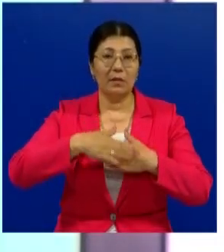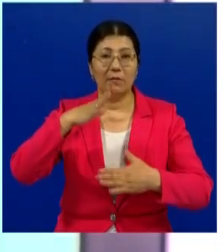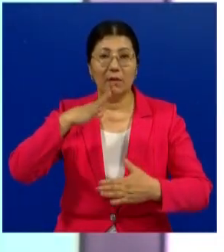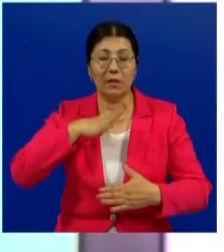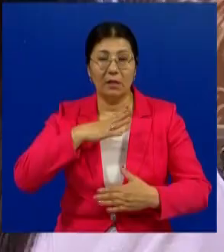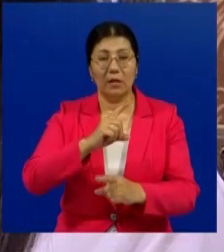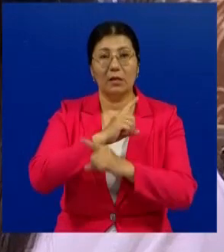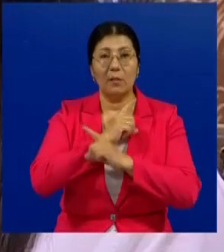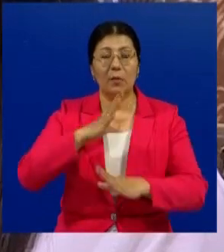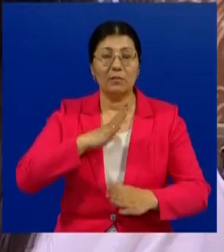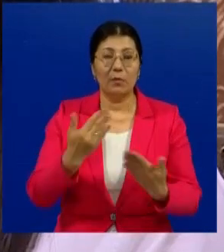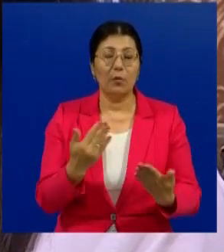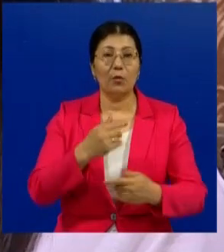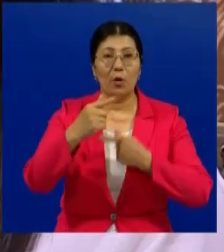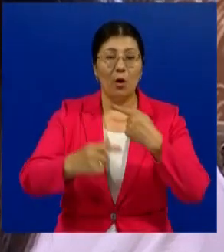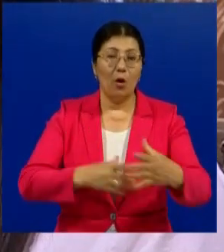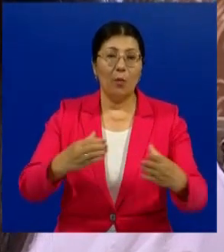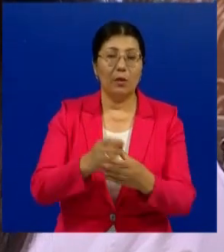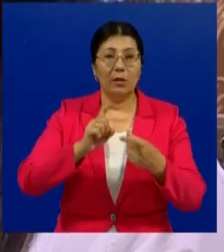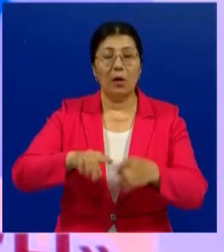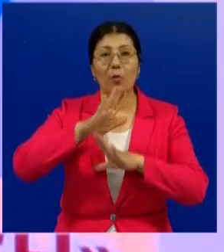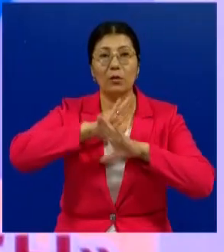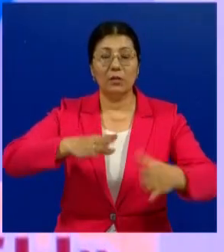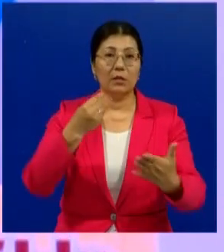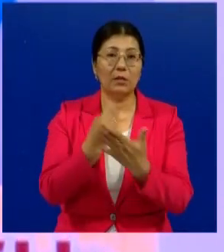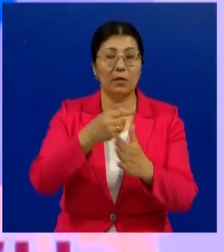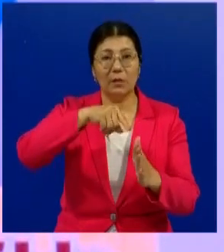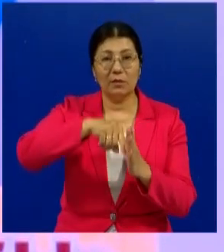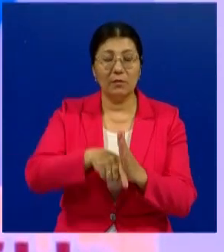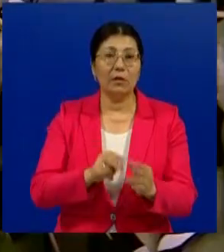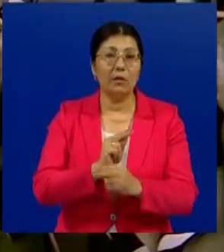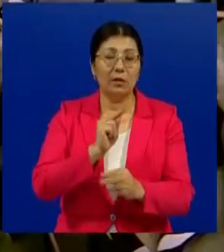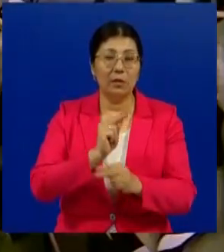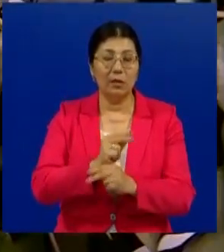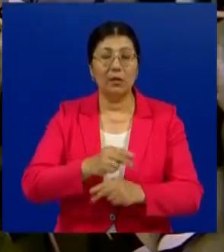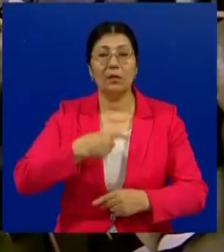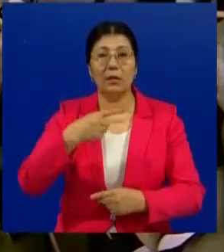үшін бүгінгі қоғам болашақ ұрпақ тәуелсіздіктің құндылықтардың тереңіне бойлау керек айтылды.